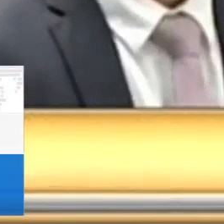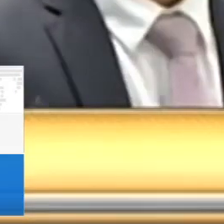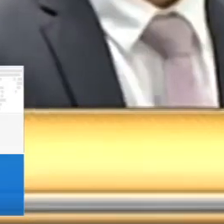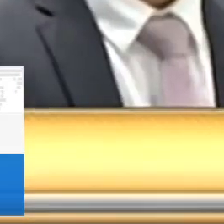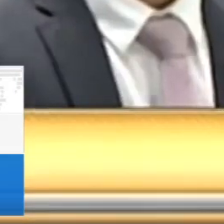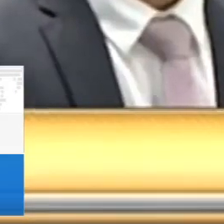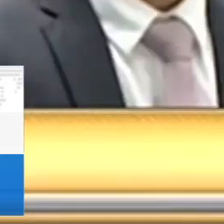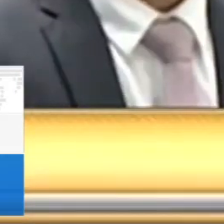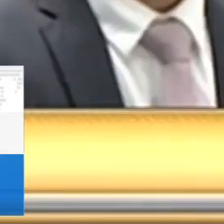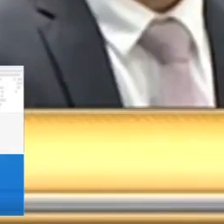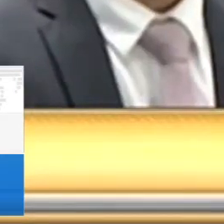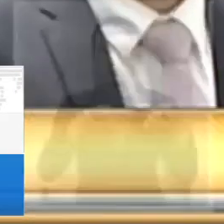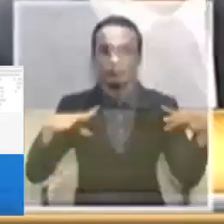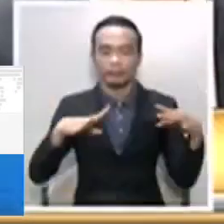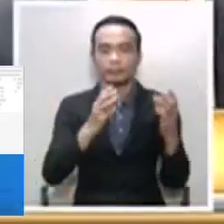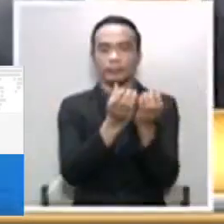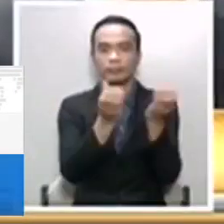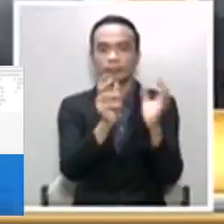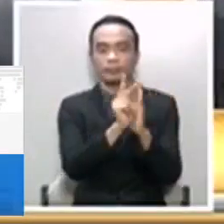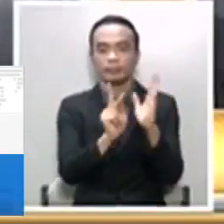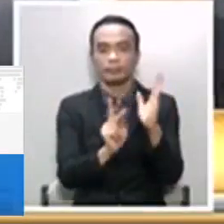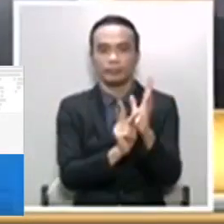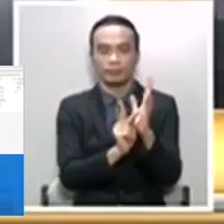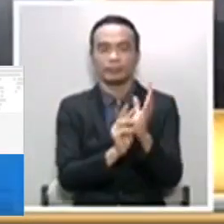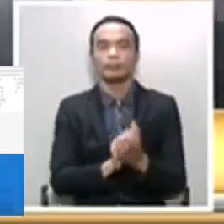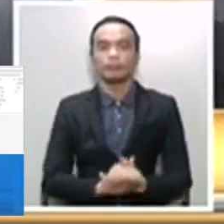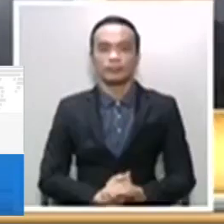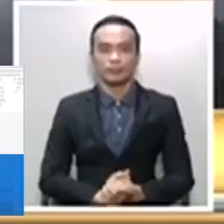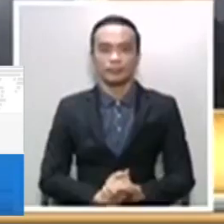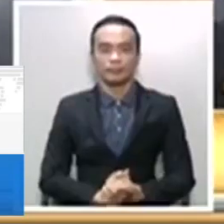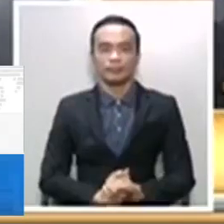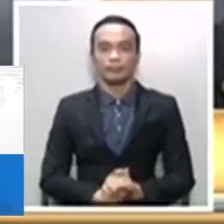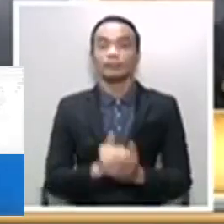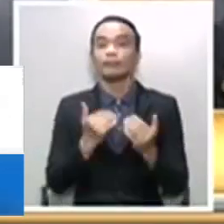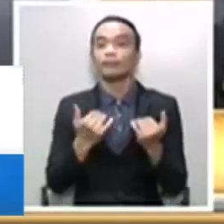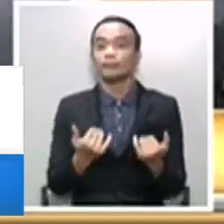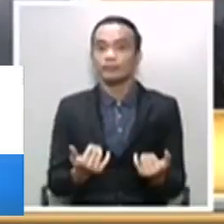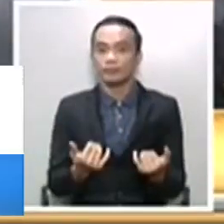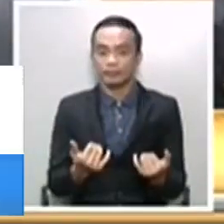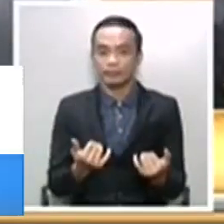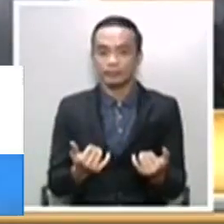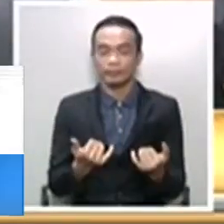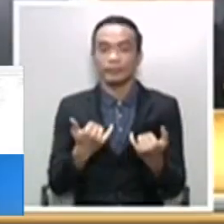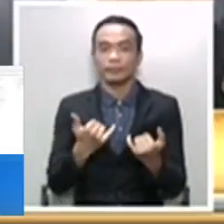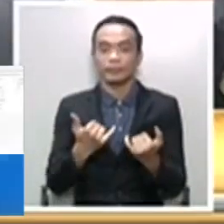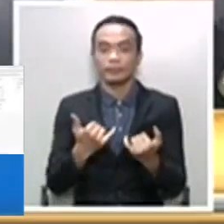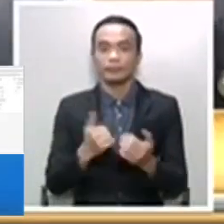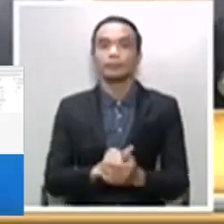รัฐธรรมนูญท่านประธานครับบทเรียนที่เกิดขึ้น